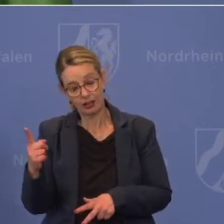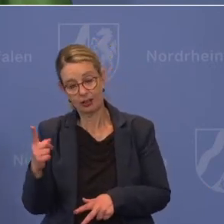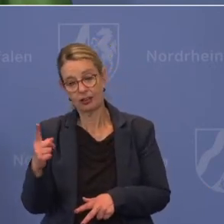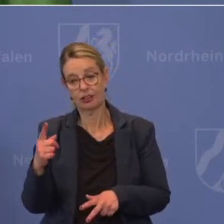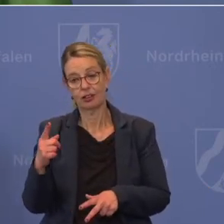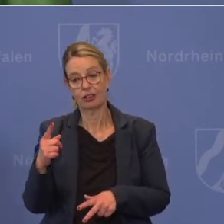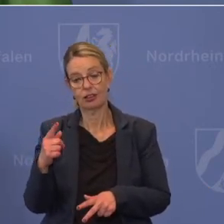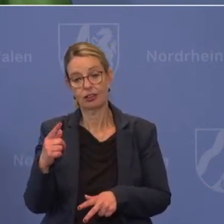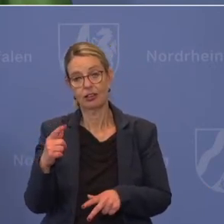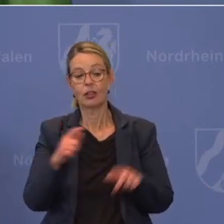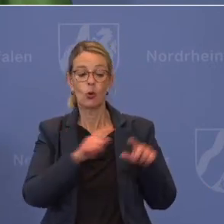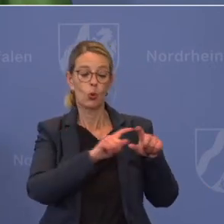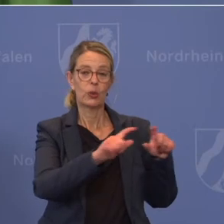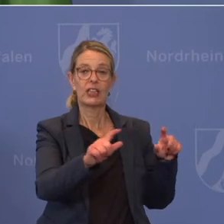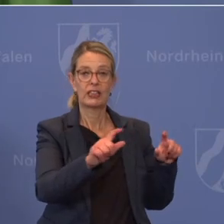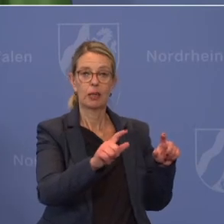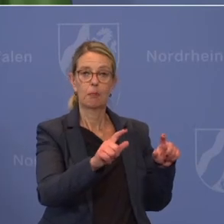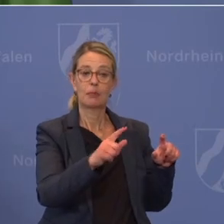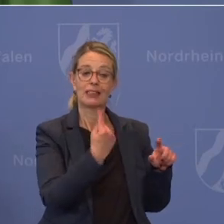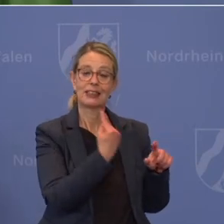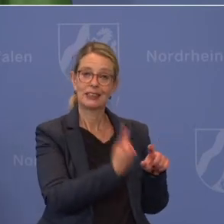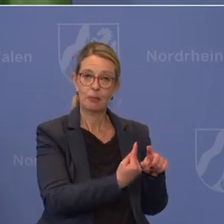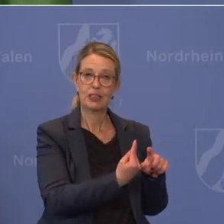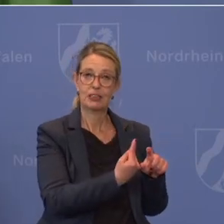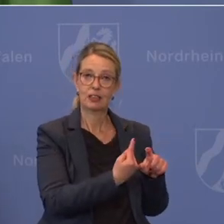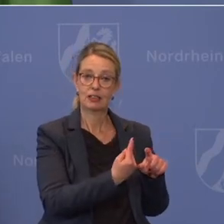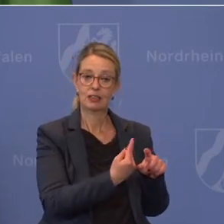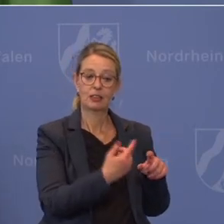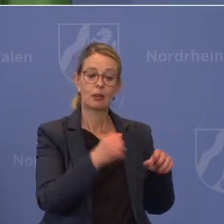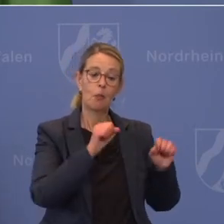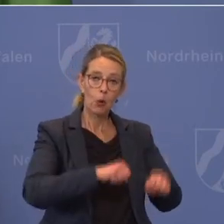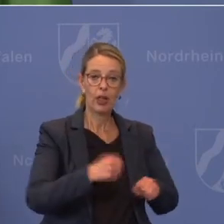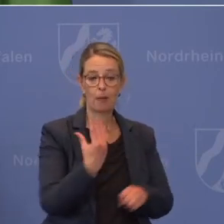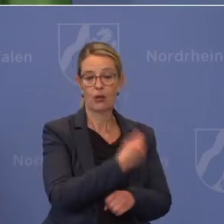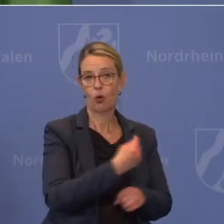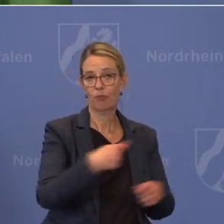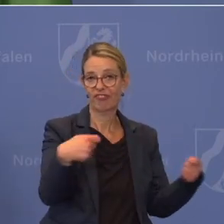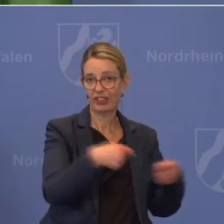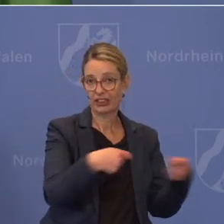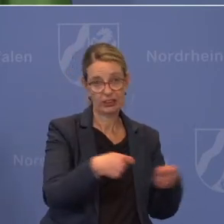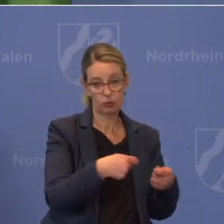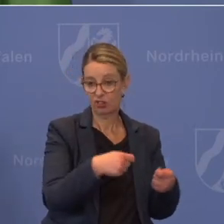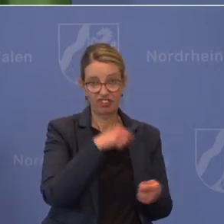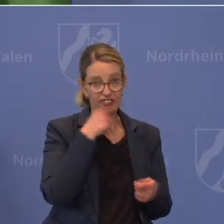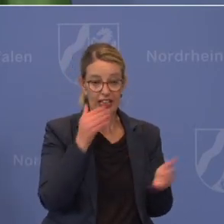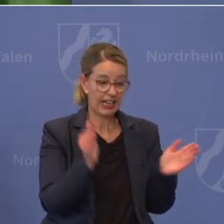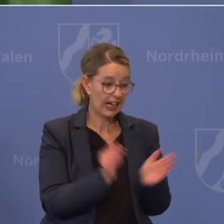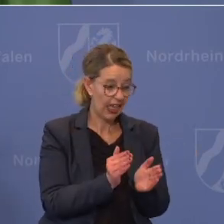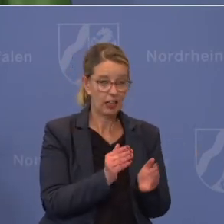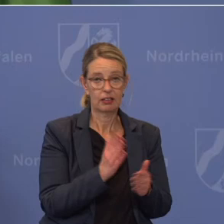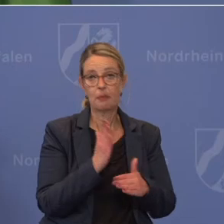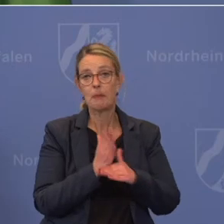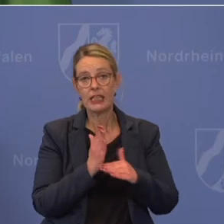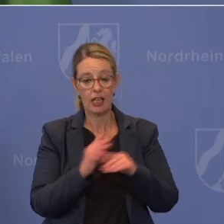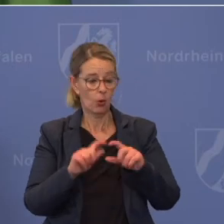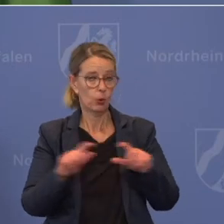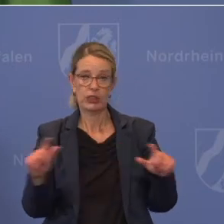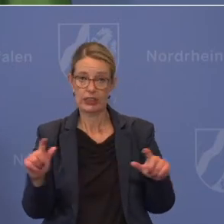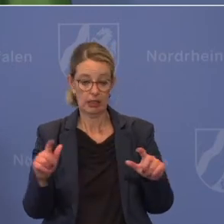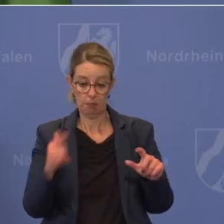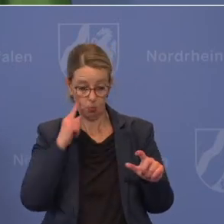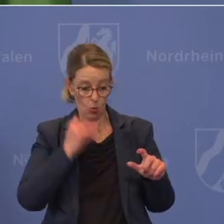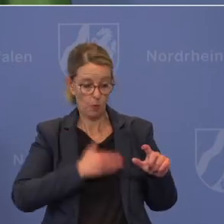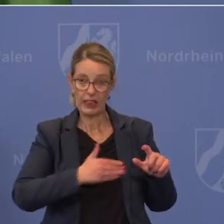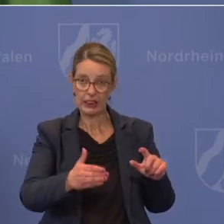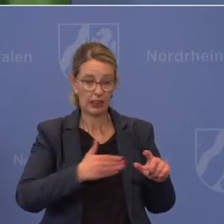Unternehmen weiterhin einen Zugang zu Finanzierung bekommen. Sonst droht vielen kleinen und mittleren Unternehmen in der